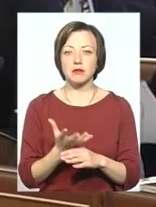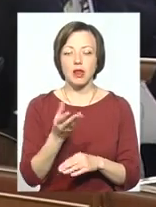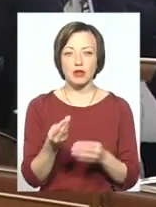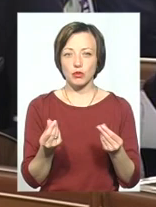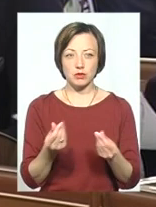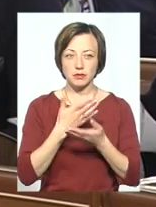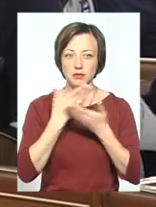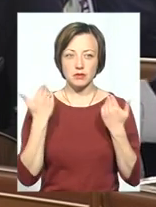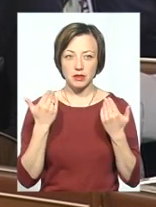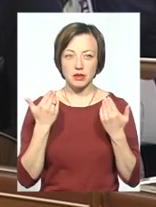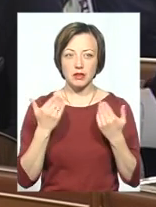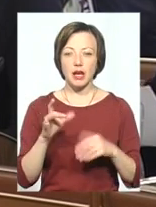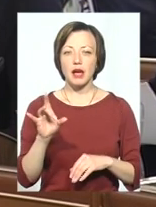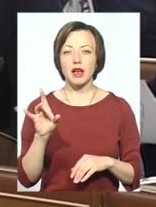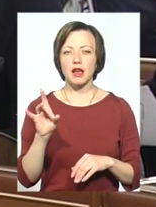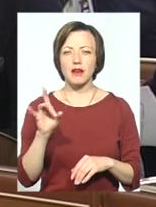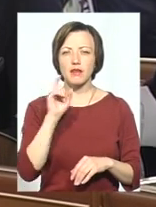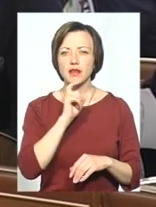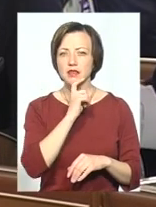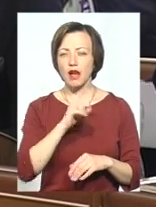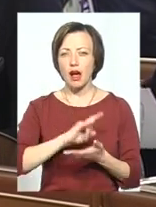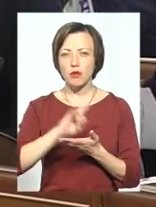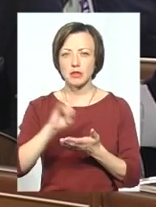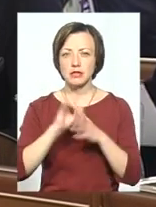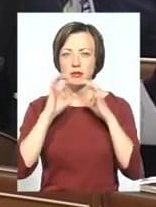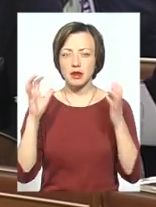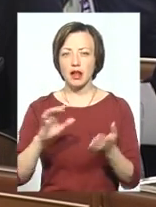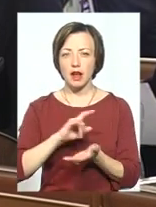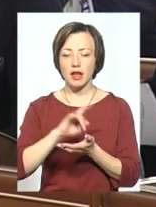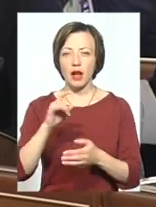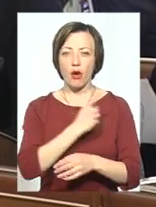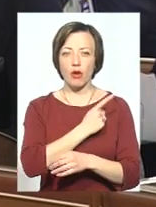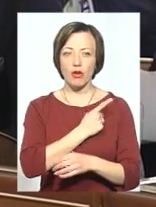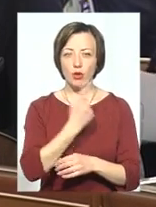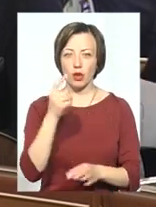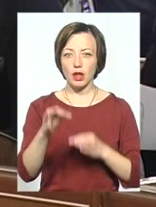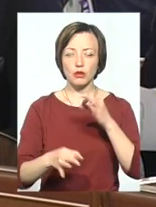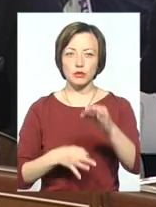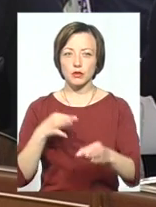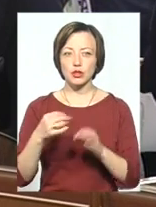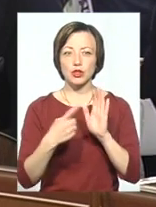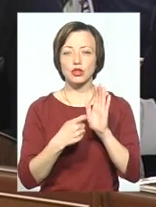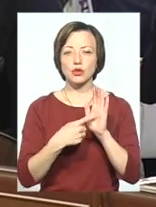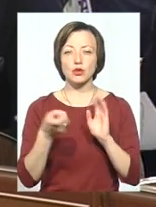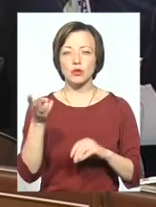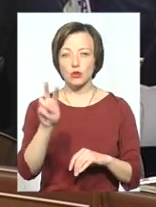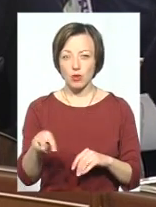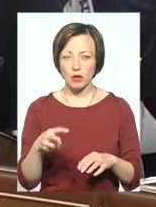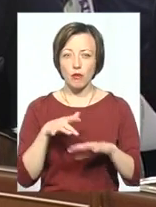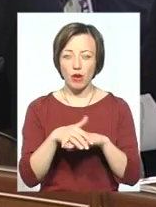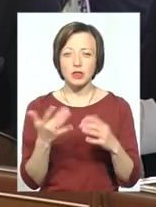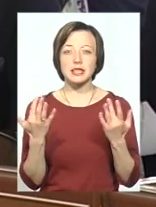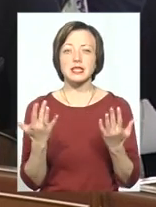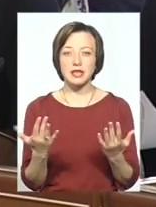кошти. В Рівненському аеропорті за зберігання літака і за охорону одна доба коштує 600 $. От порахуйте